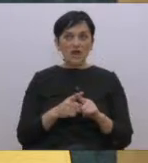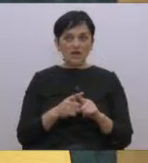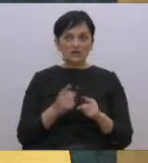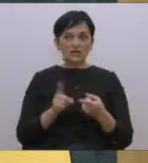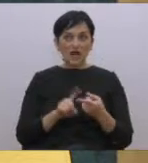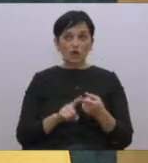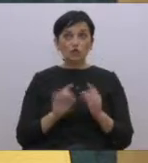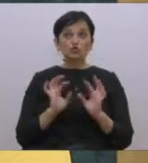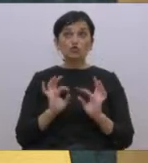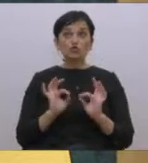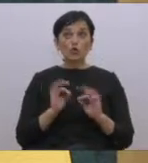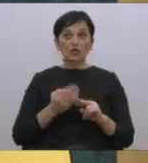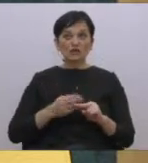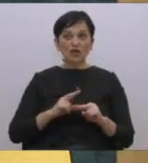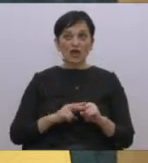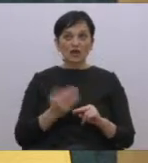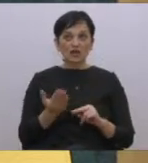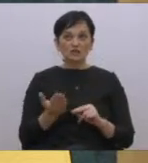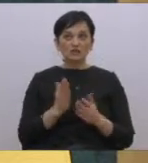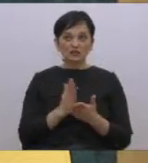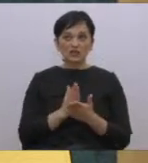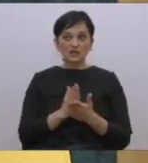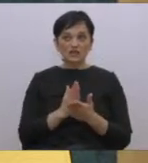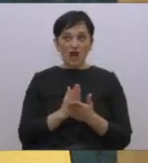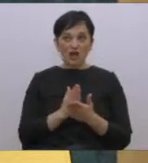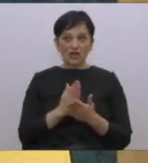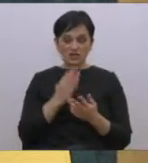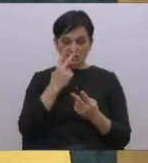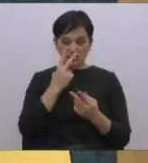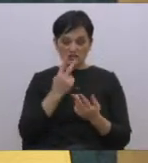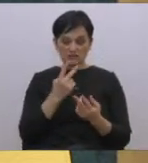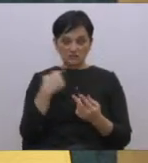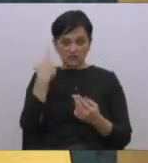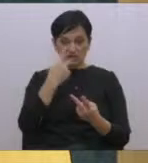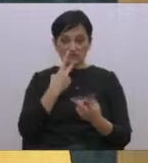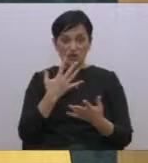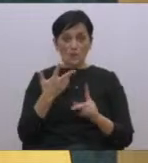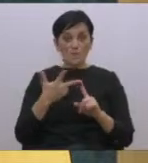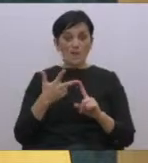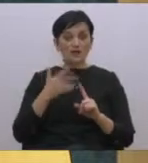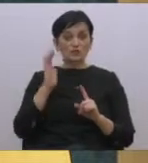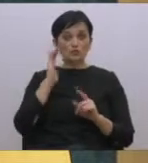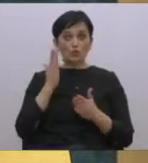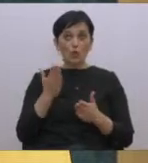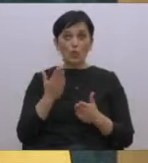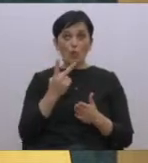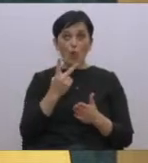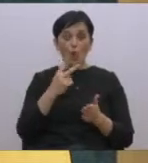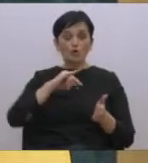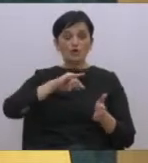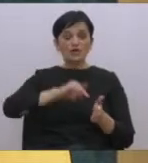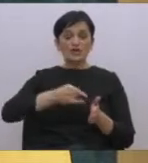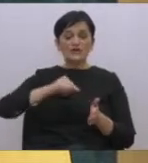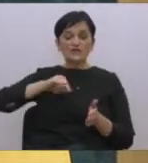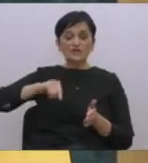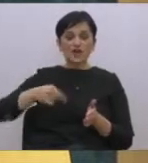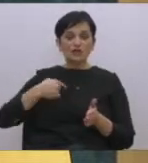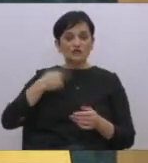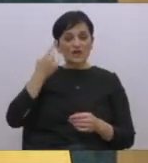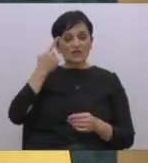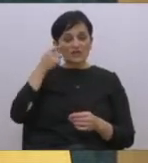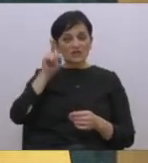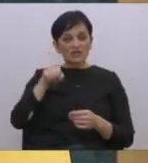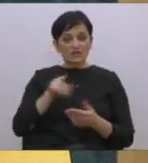dacă și. Sore des, guacu sakeze, mesame mosmenit ruzgamu i hata, concretul la tim morhul, tam dacă și reptrazeți ce v-am inițiativa